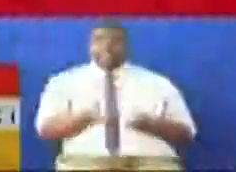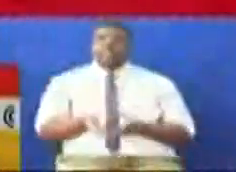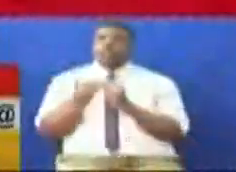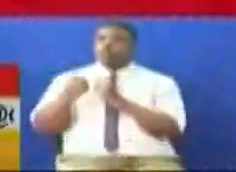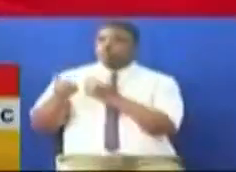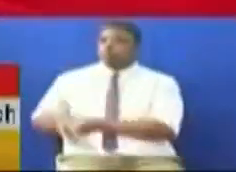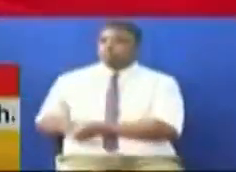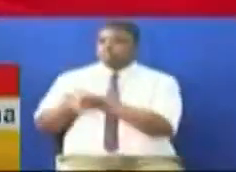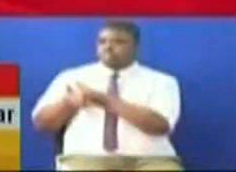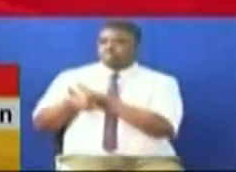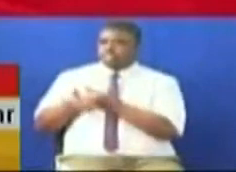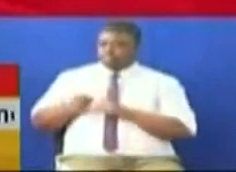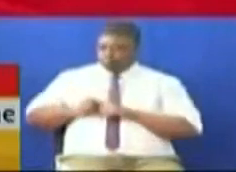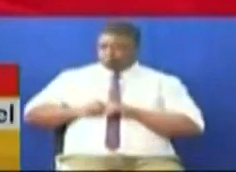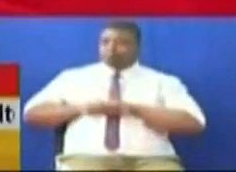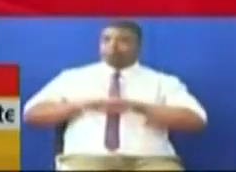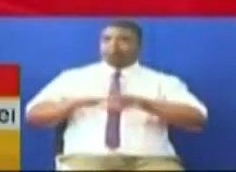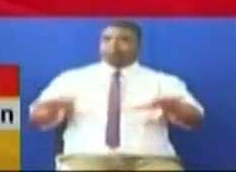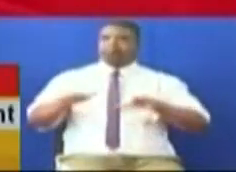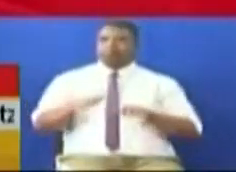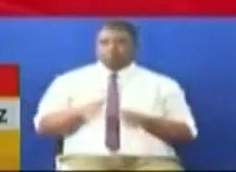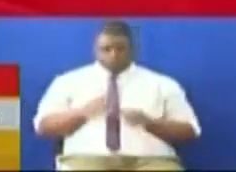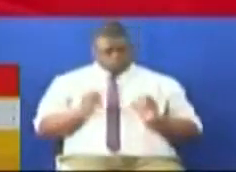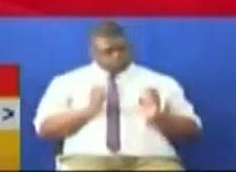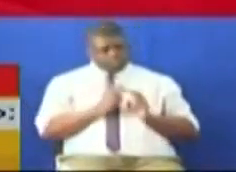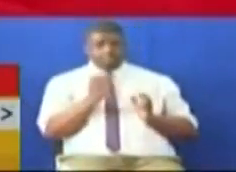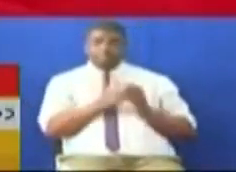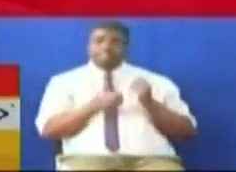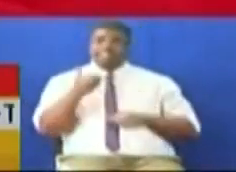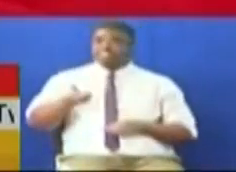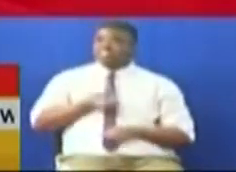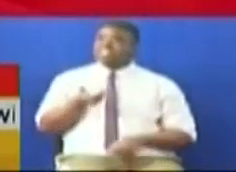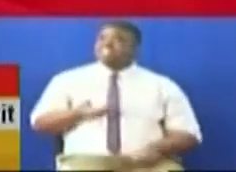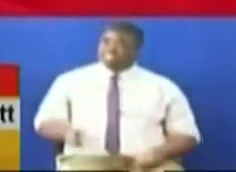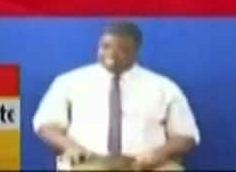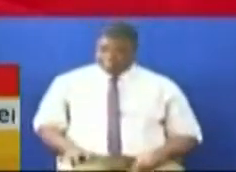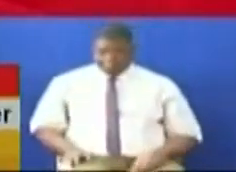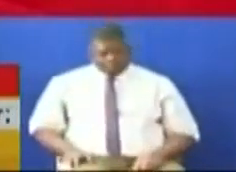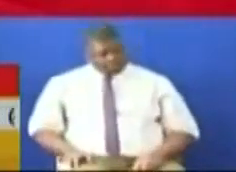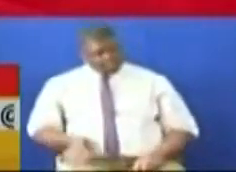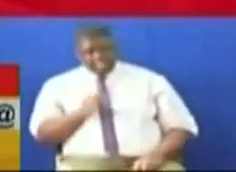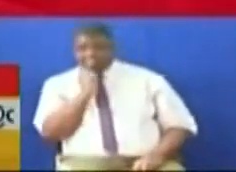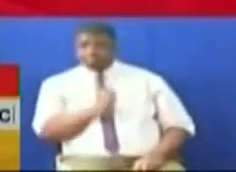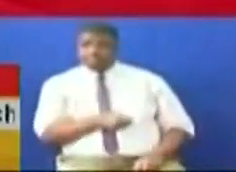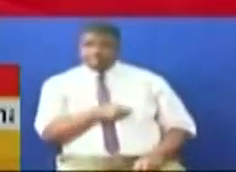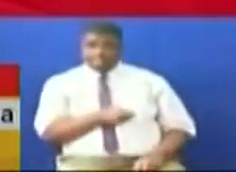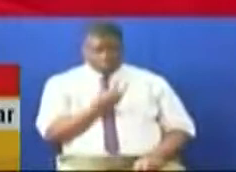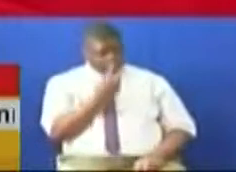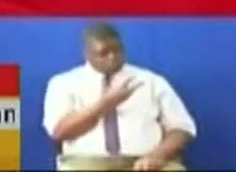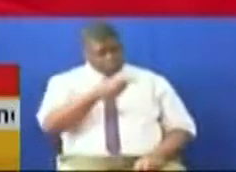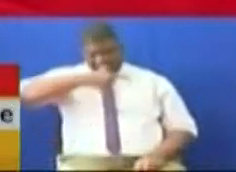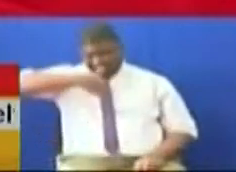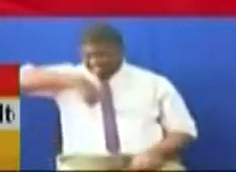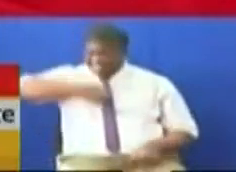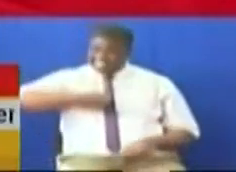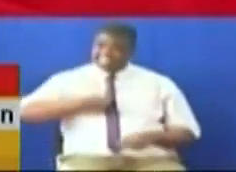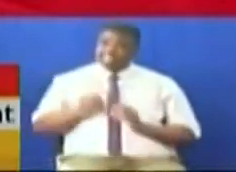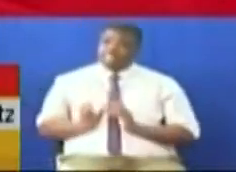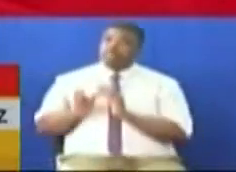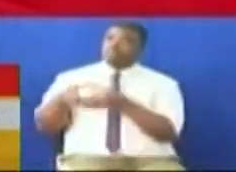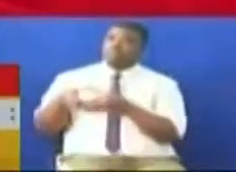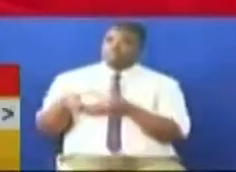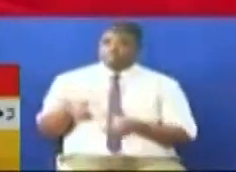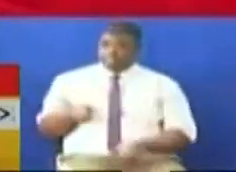kusaidia kusambaza umeme wa ziada katika baadhi ya vijiji. Mheshimiwa Spika, hili niliona sisi kama kamati, lakini pia na